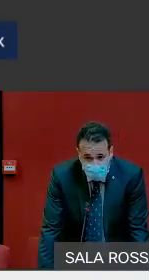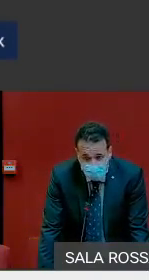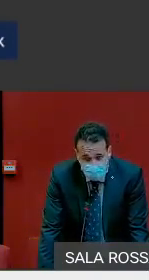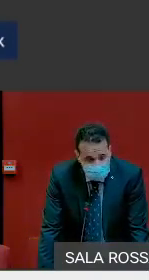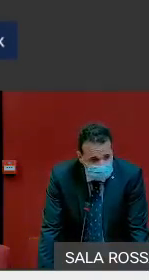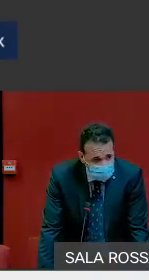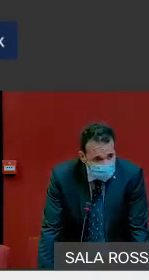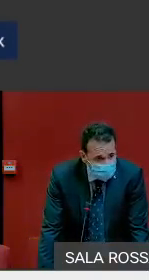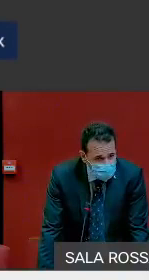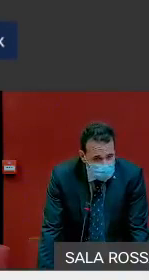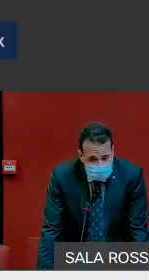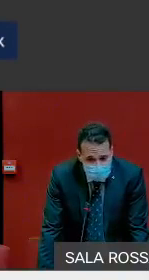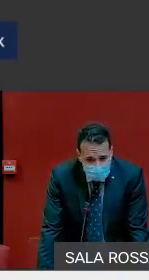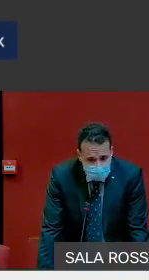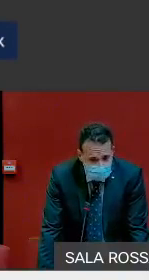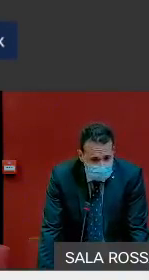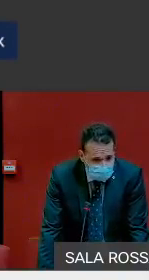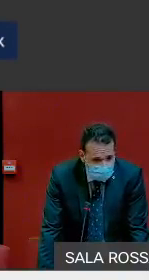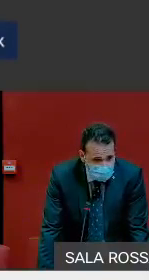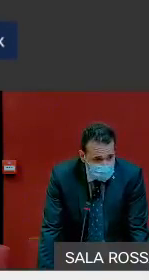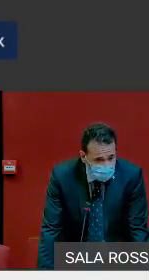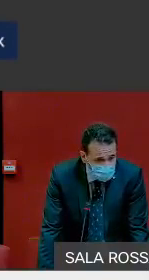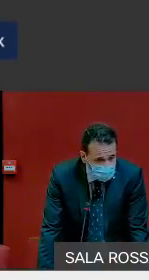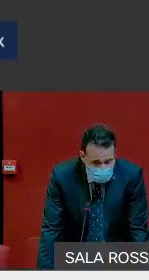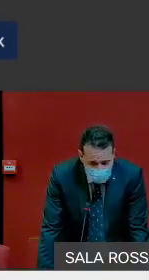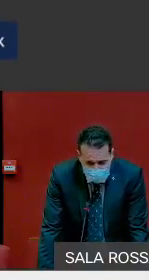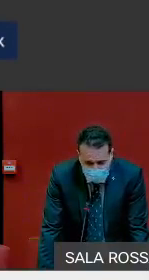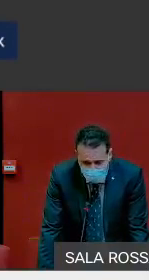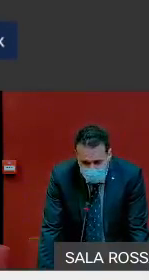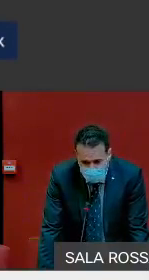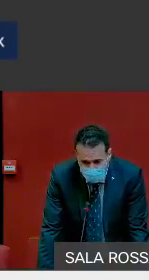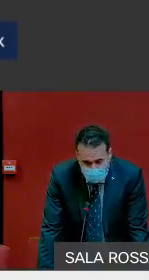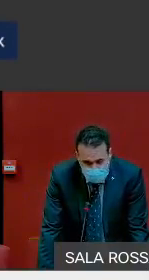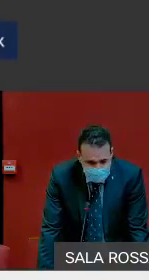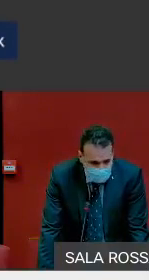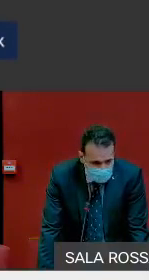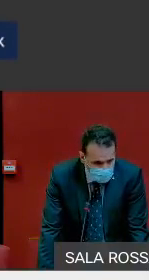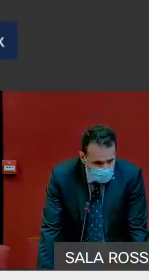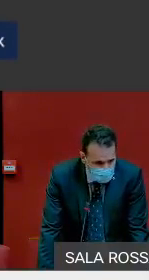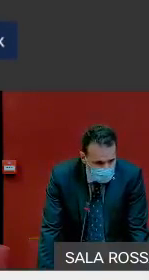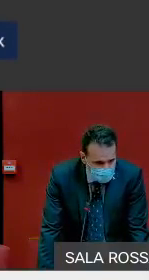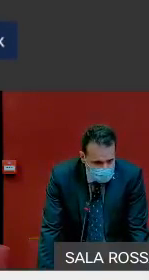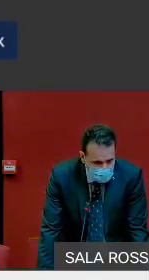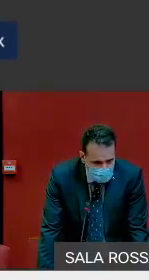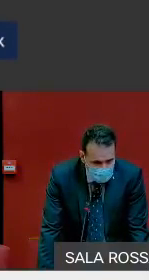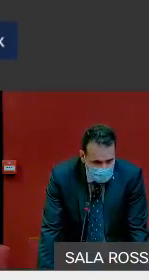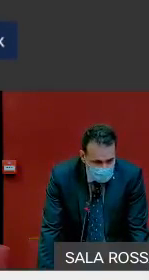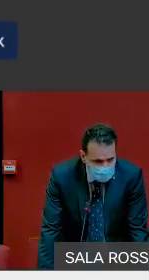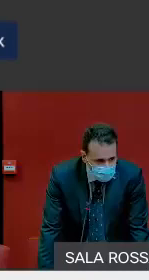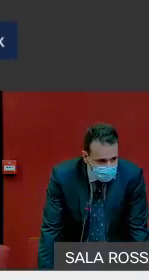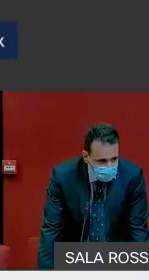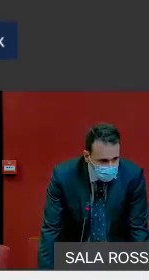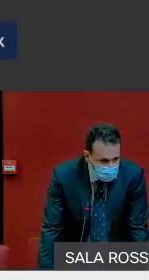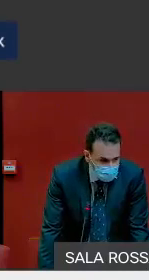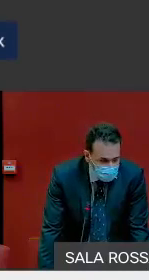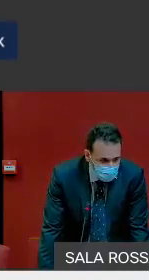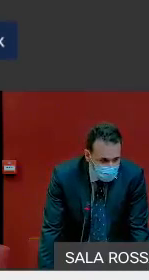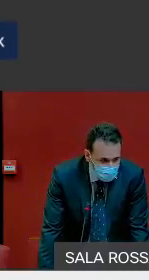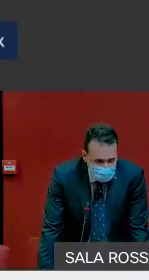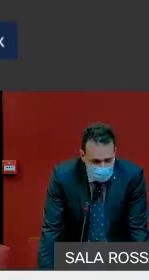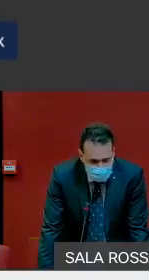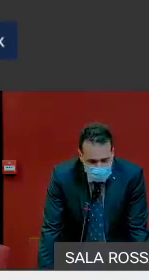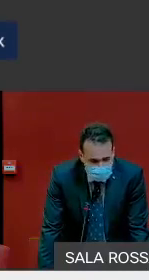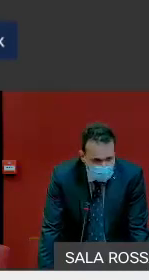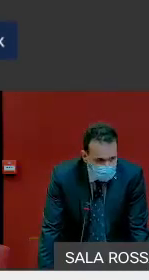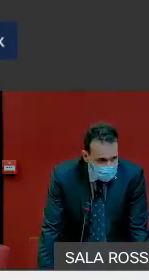sportiva è molto importante per la città importante per le l'indotto che reca nella blue economy e quindi come comune stiamo non soltanto monitorando ma